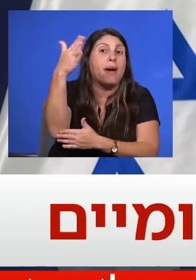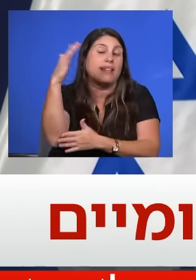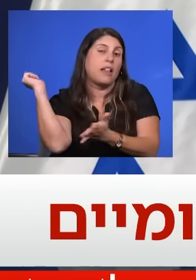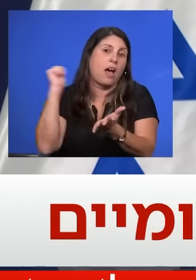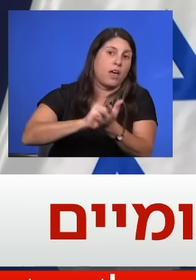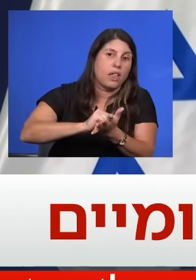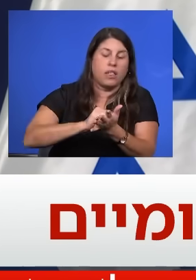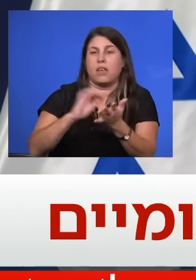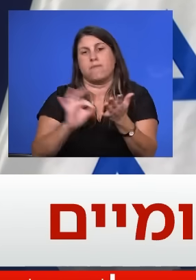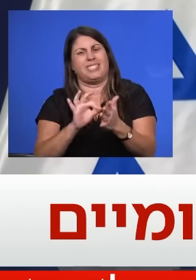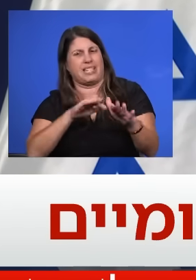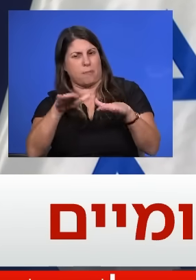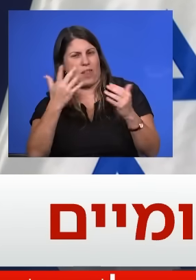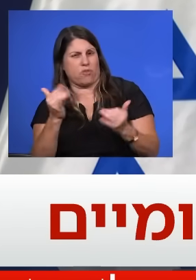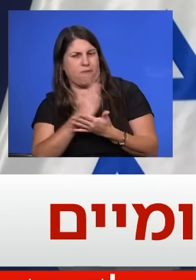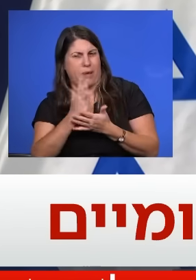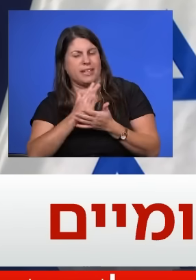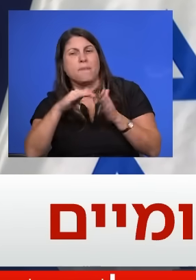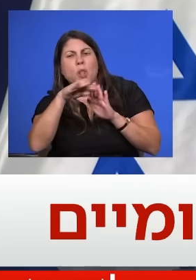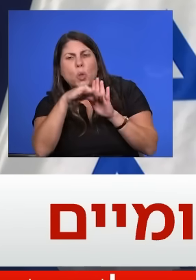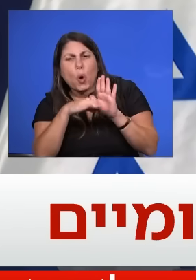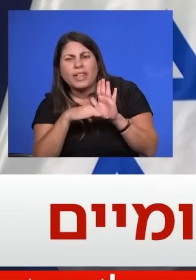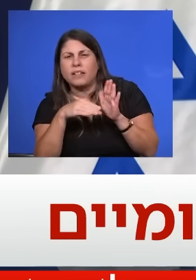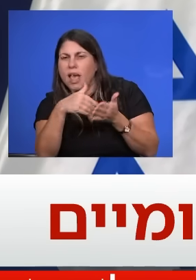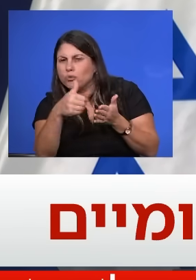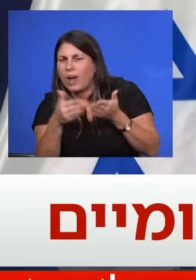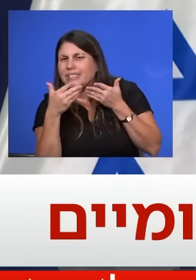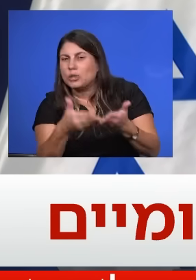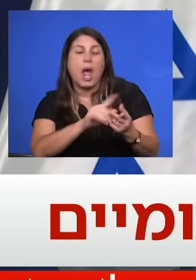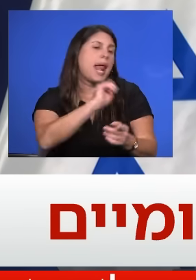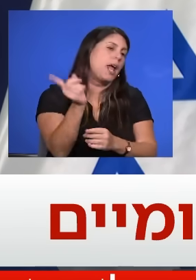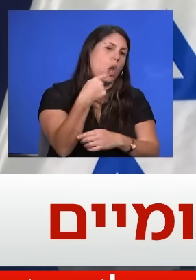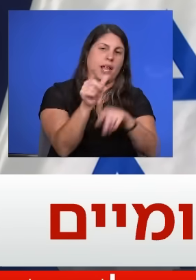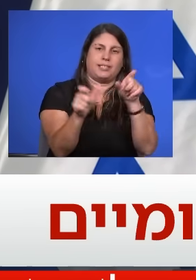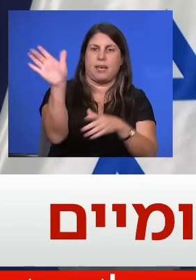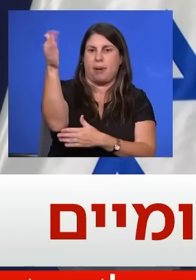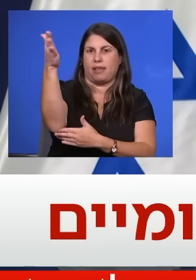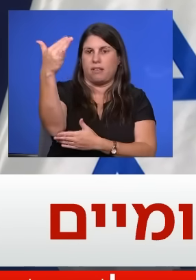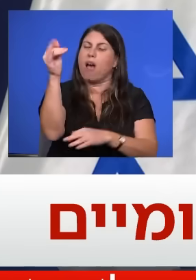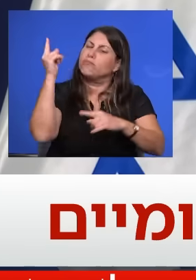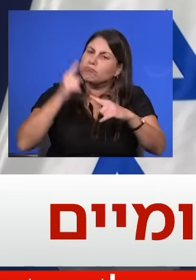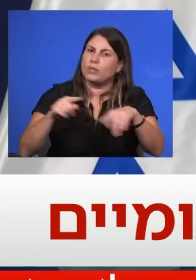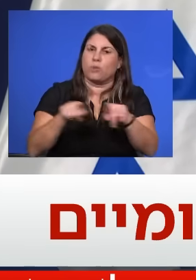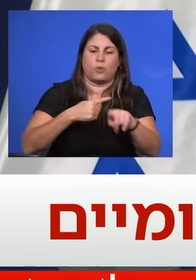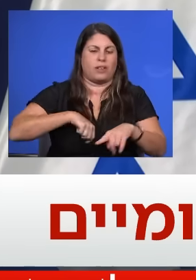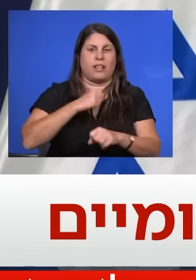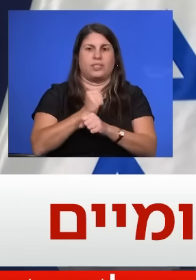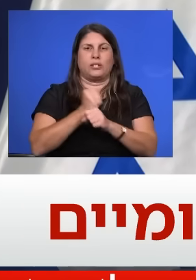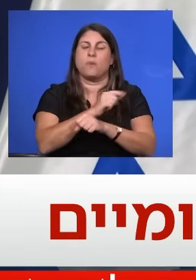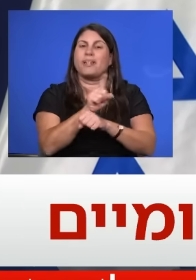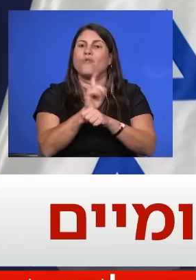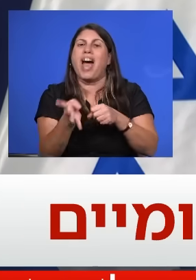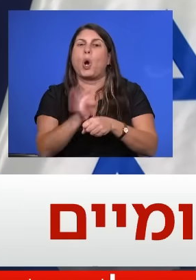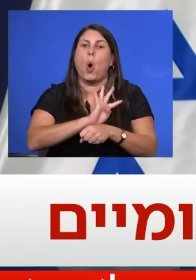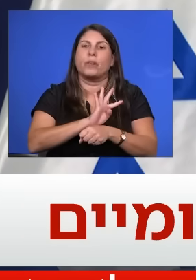עכשיו תוכניות להמשך סיוע נרחב לכלל אזרחי המדינה, בדיוק כפי שעשינו בקורונה. אנחנו לא נשאיר אף